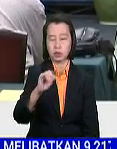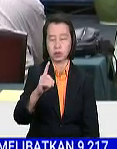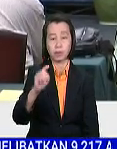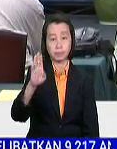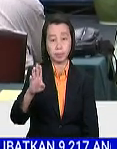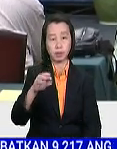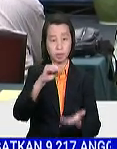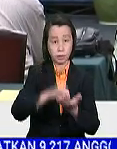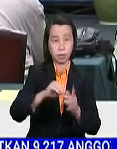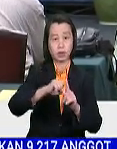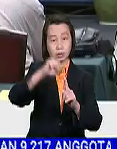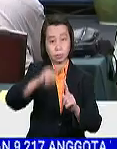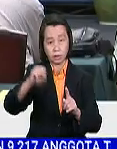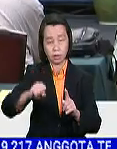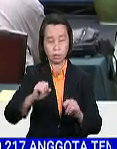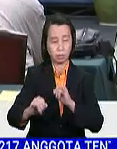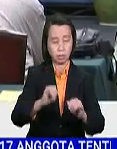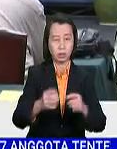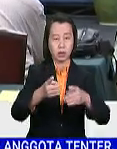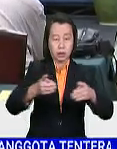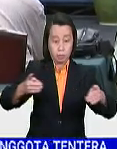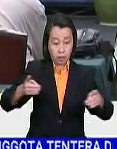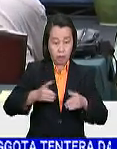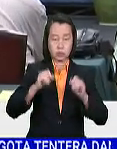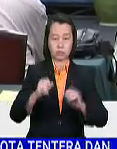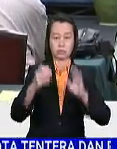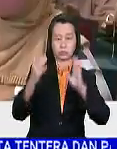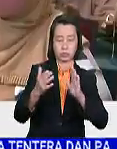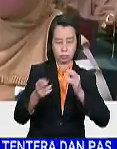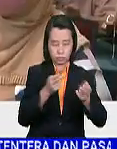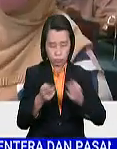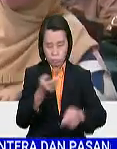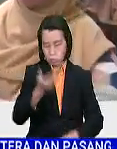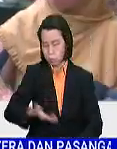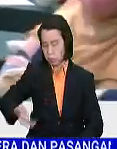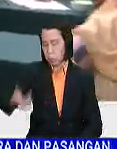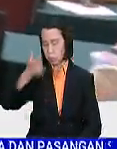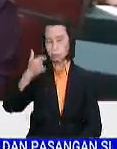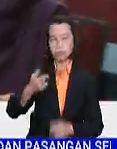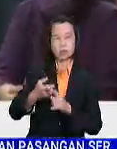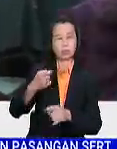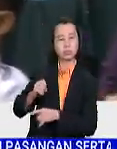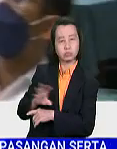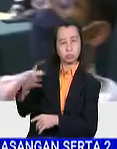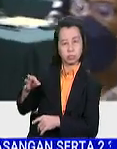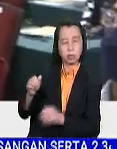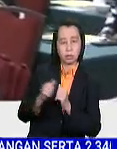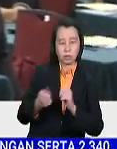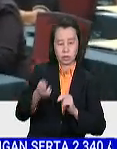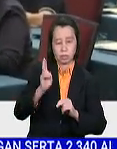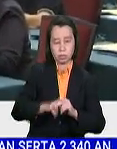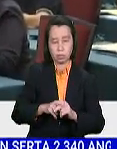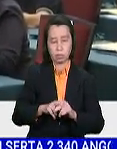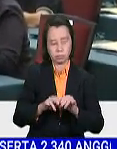itu beliau yakin penggiat industri di daerah ini mampu berdepan serta mengurus Perubahan akibat infark pandemic dengan meningkatkan tahap